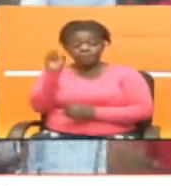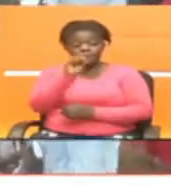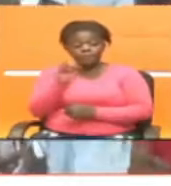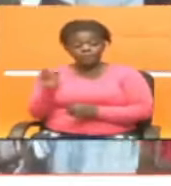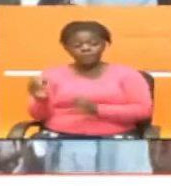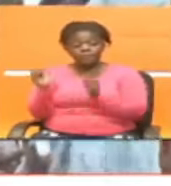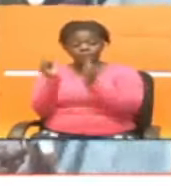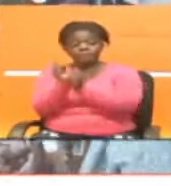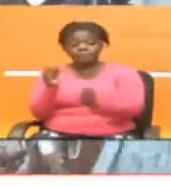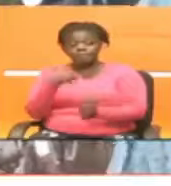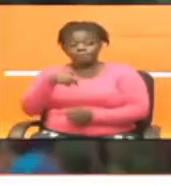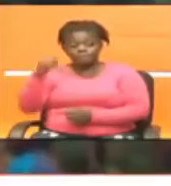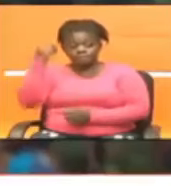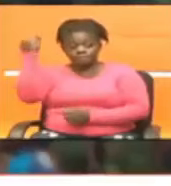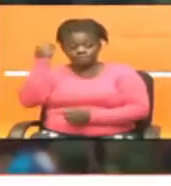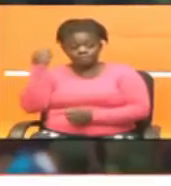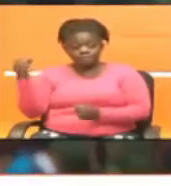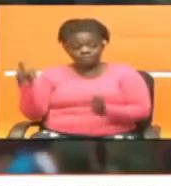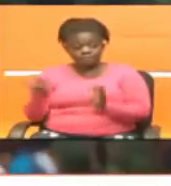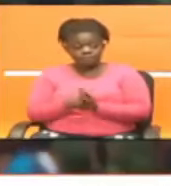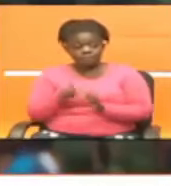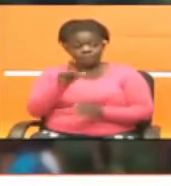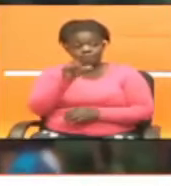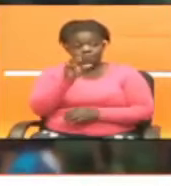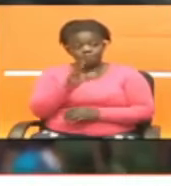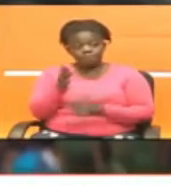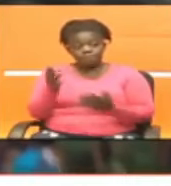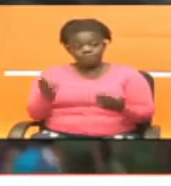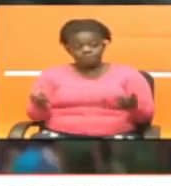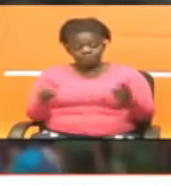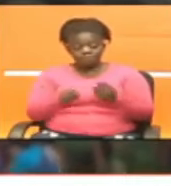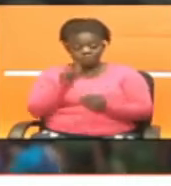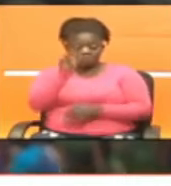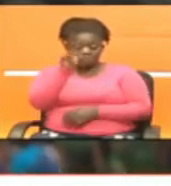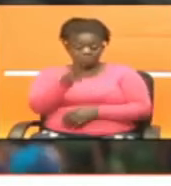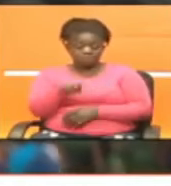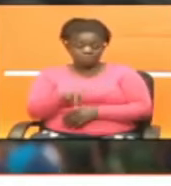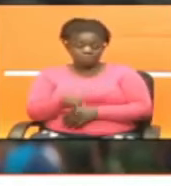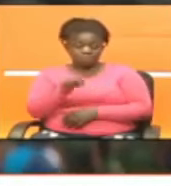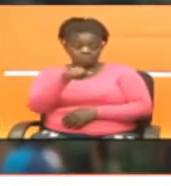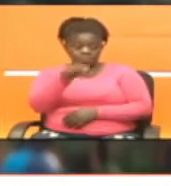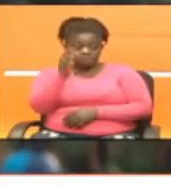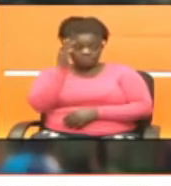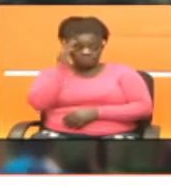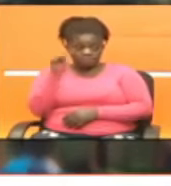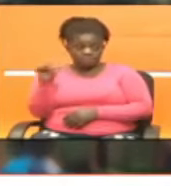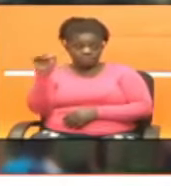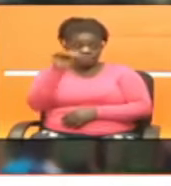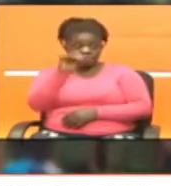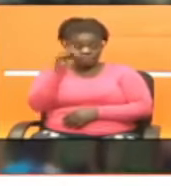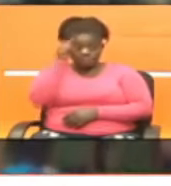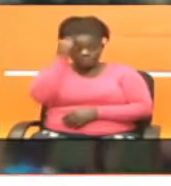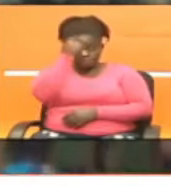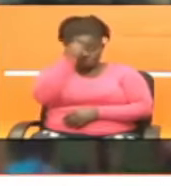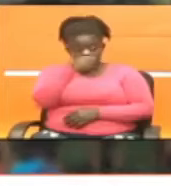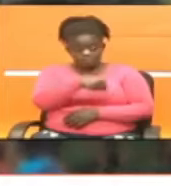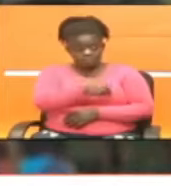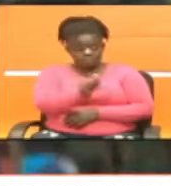Katugo akwatibwa avunaaniwe. Abeeru sija badde tababalanga bano ye nga manyiye yalina gavumenti eyiye.